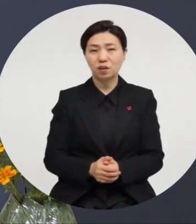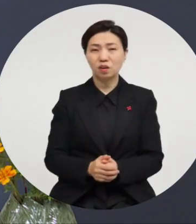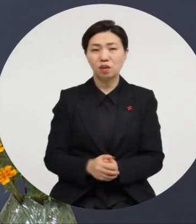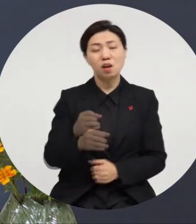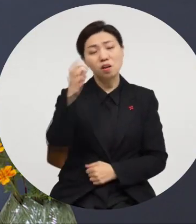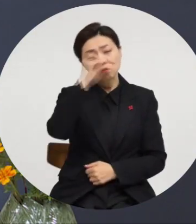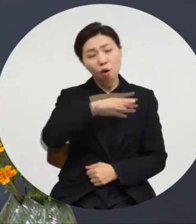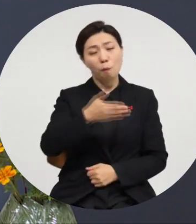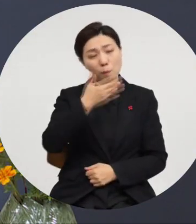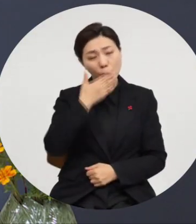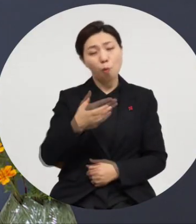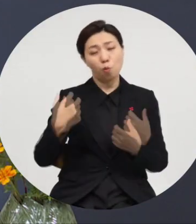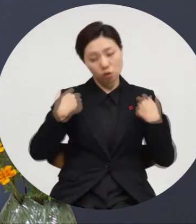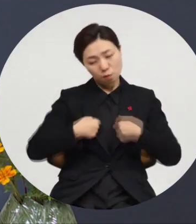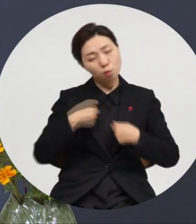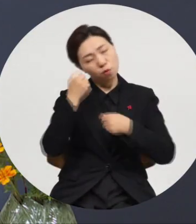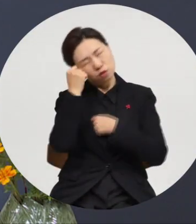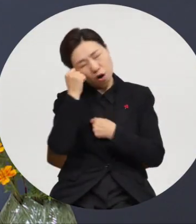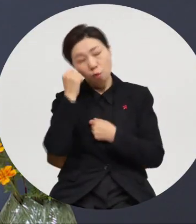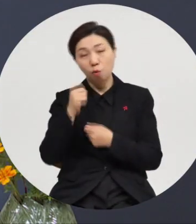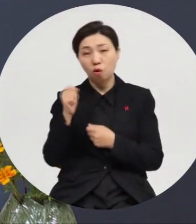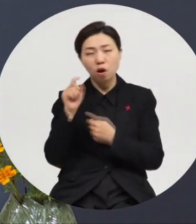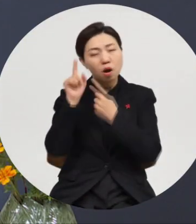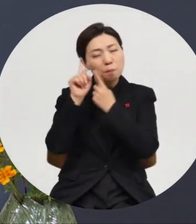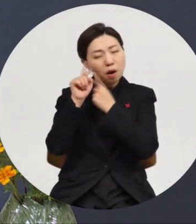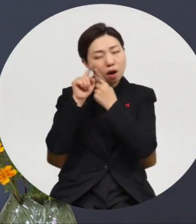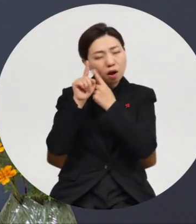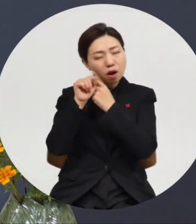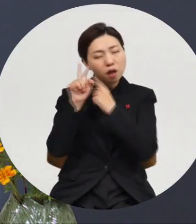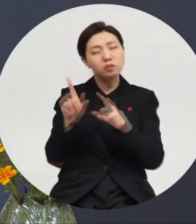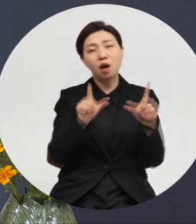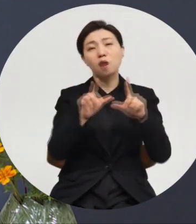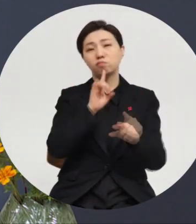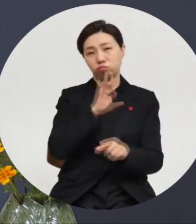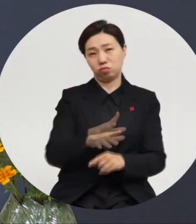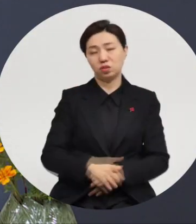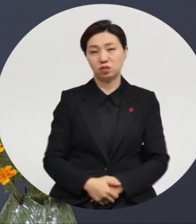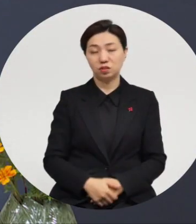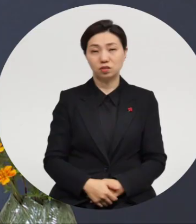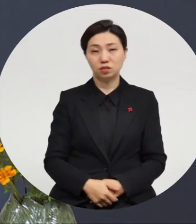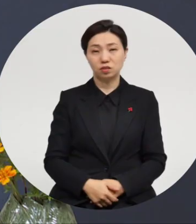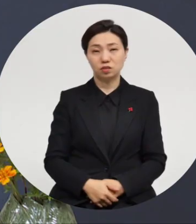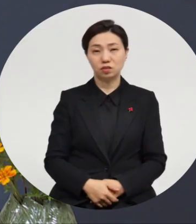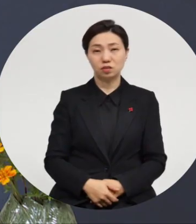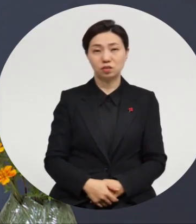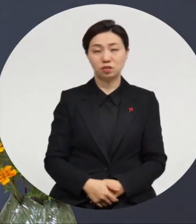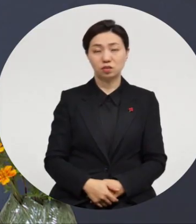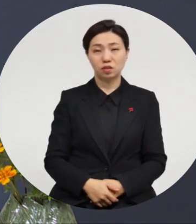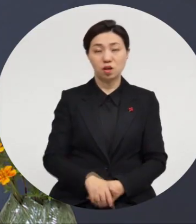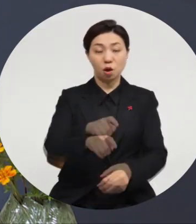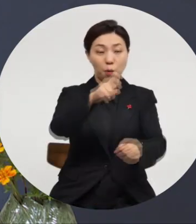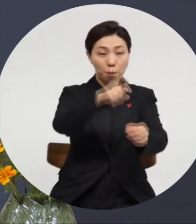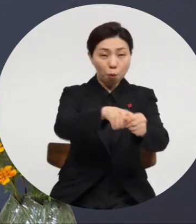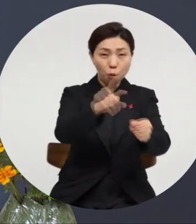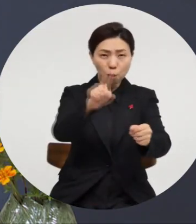대다수의 사람도 그냥 먹고 있고 자고 하루하루 살아가고 있는 거예요.